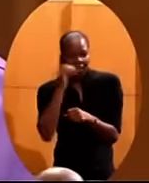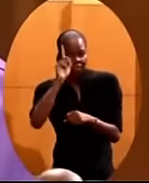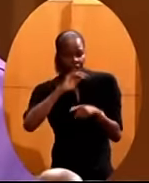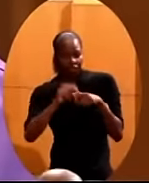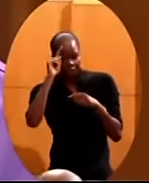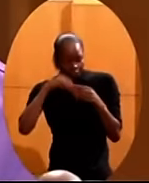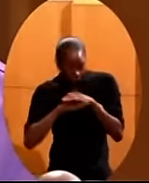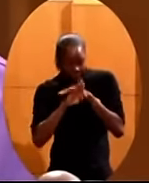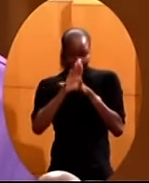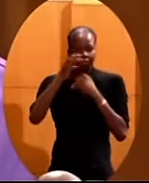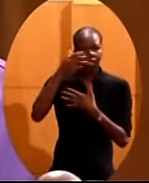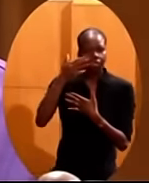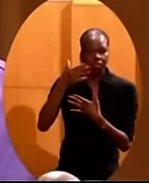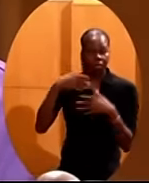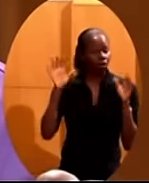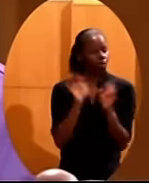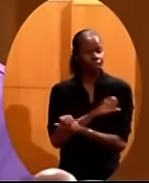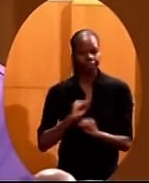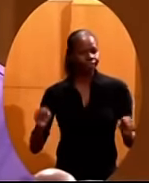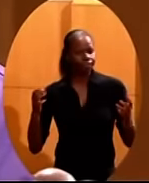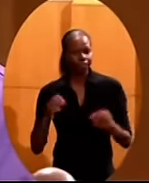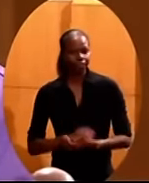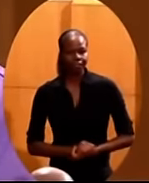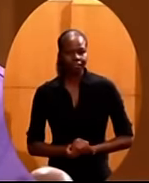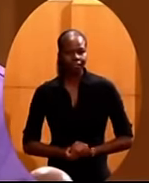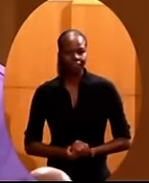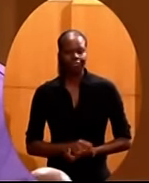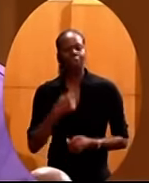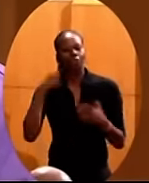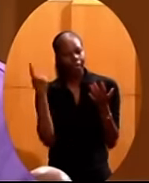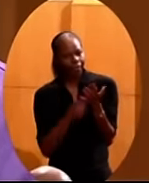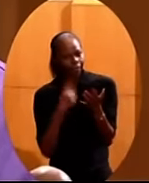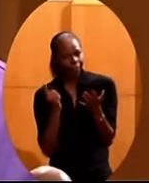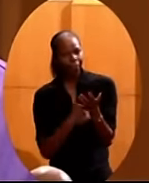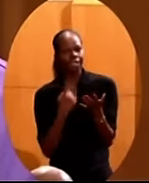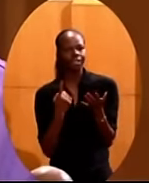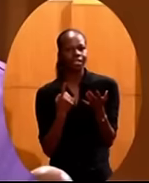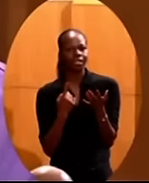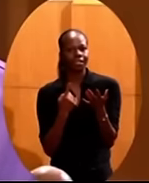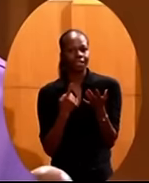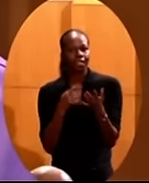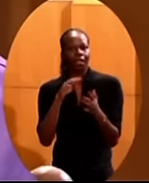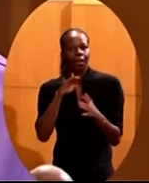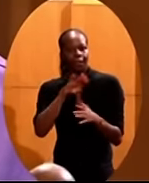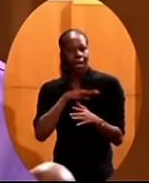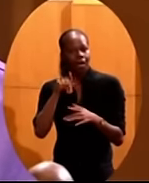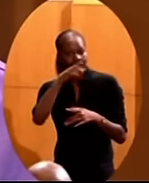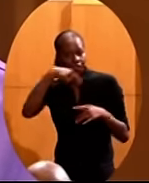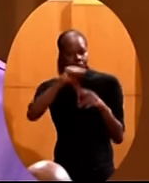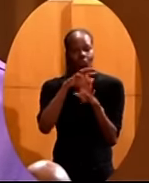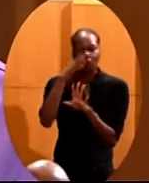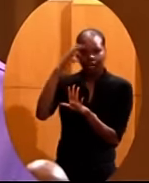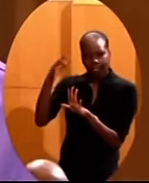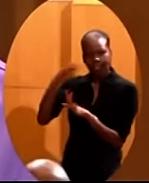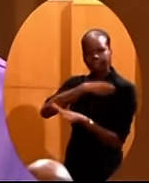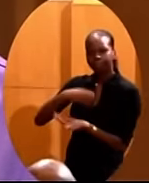place c'est incroyable je répète et par votre intermédiaire je dis au maire de